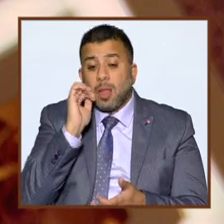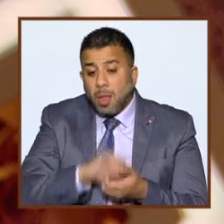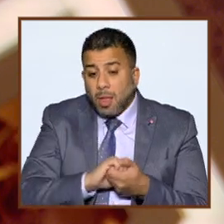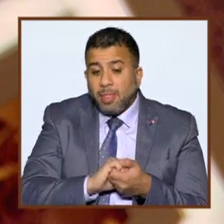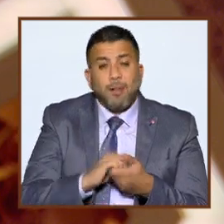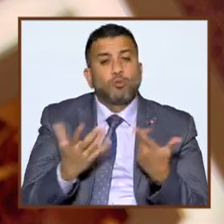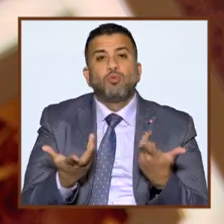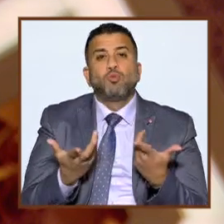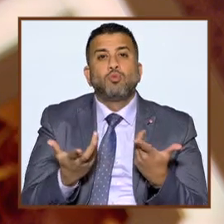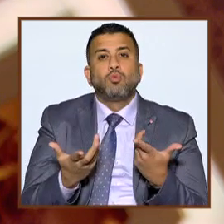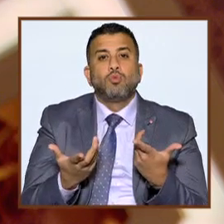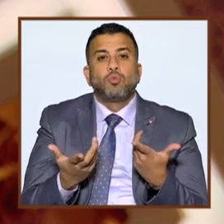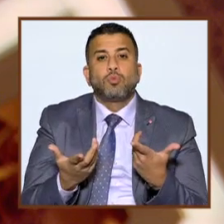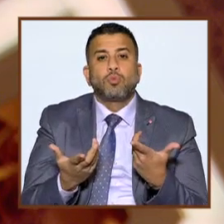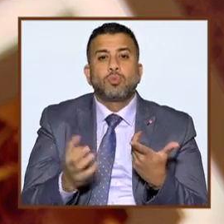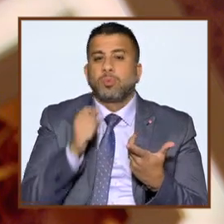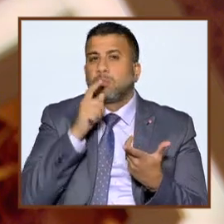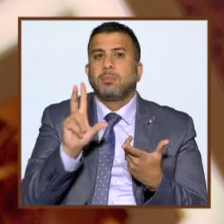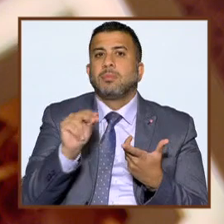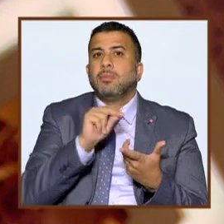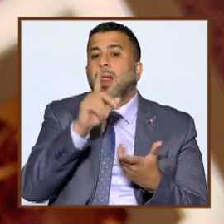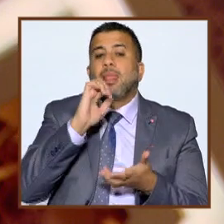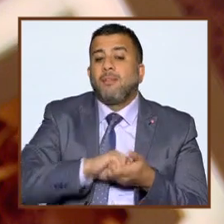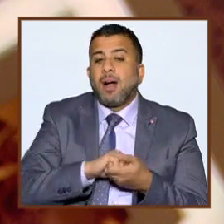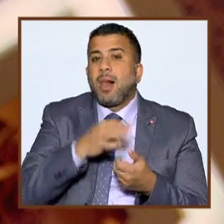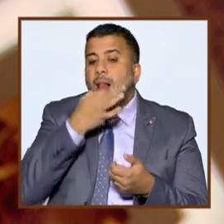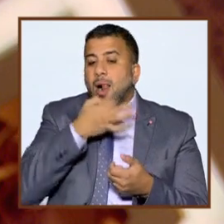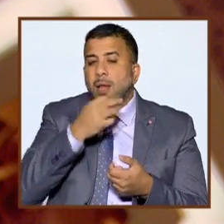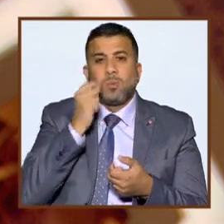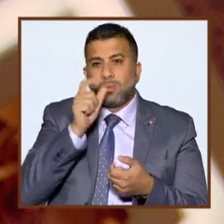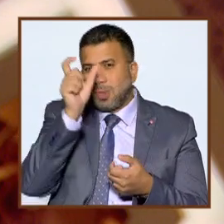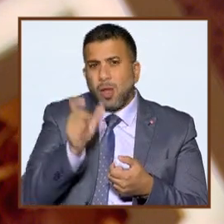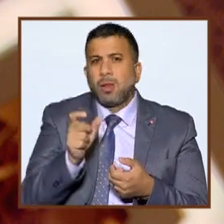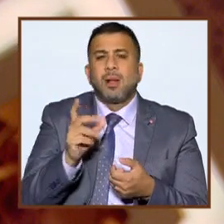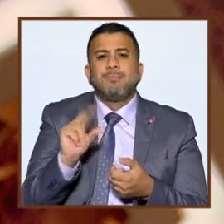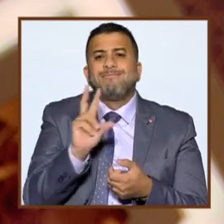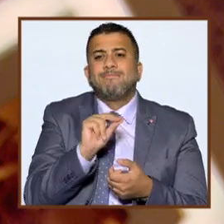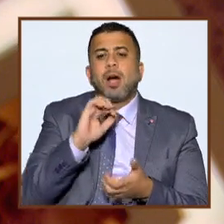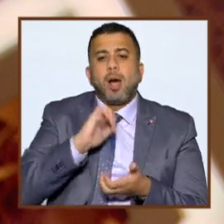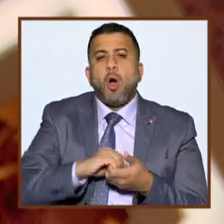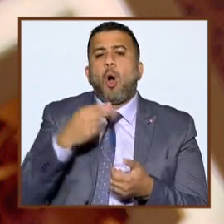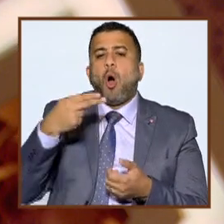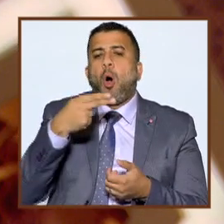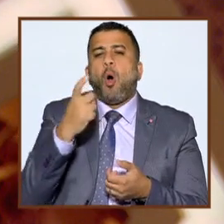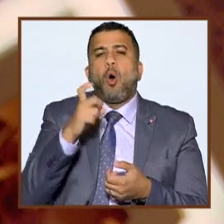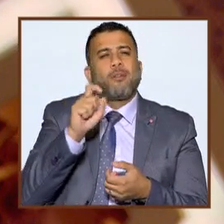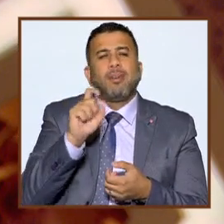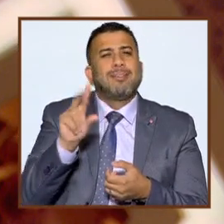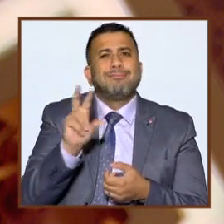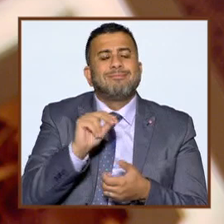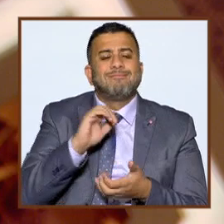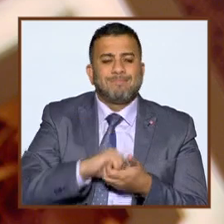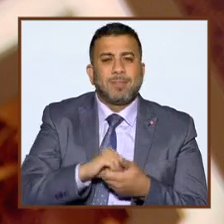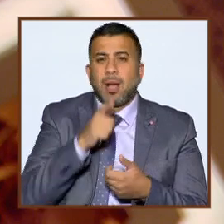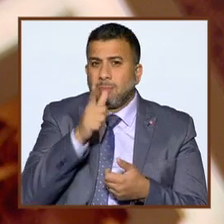يقيد المطلق، العرف يخصص العام، العرف يبين المجمل، فلذلك يعني